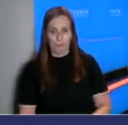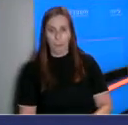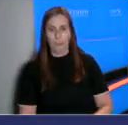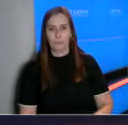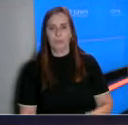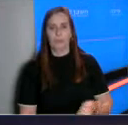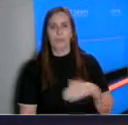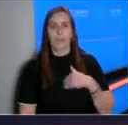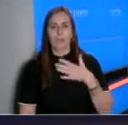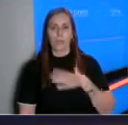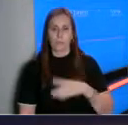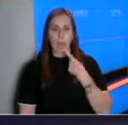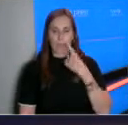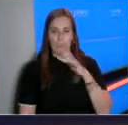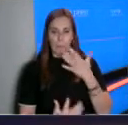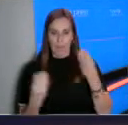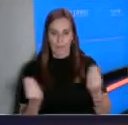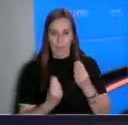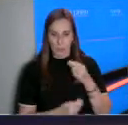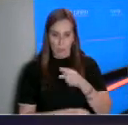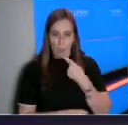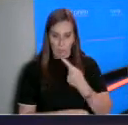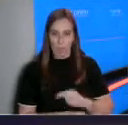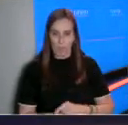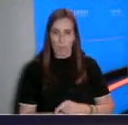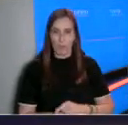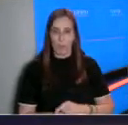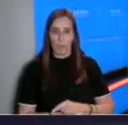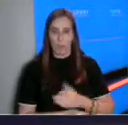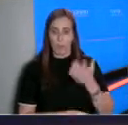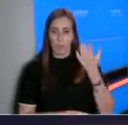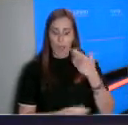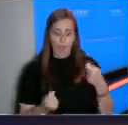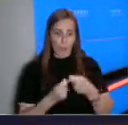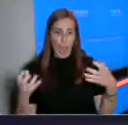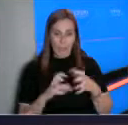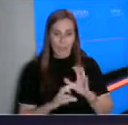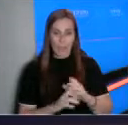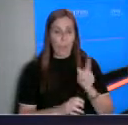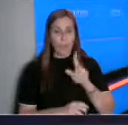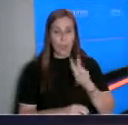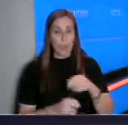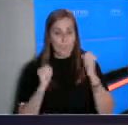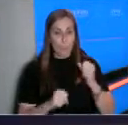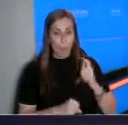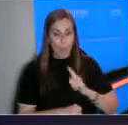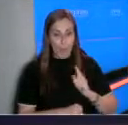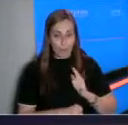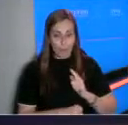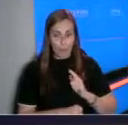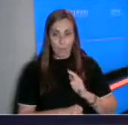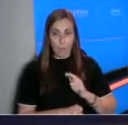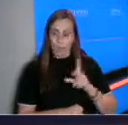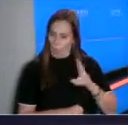דברים, אני רוצה לחדד או לחזק דברים שיעל אמרה אותם. ראשית, לעניין החברתי. למי שיש ביטוח פרטי וחולה